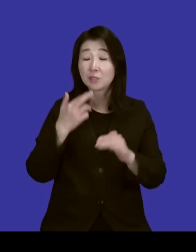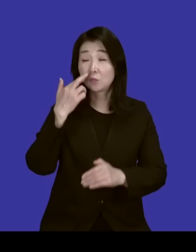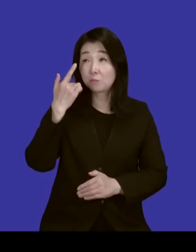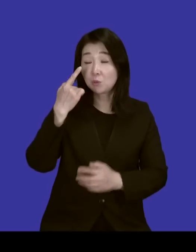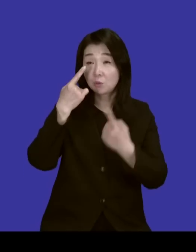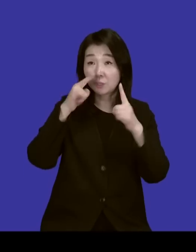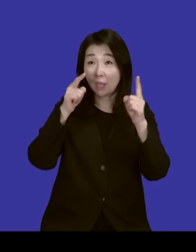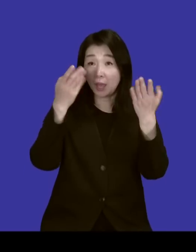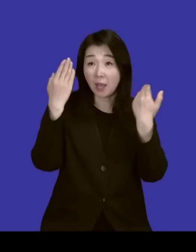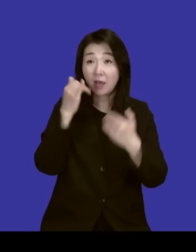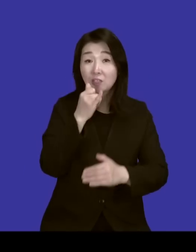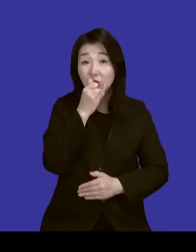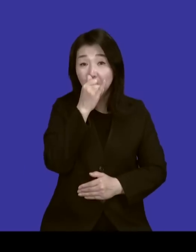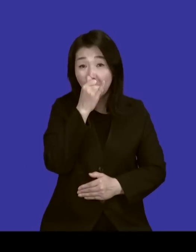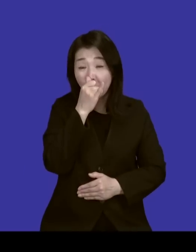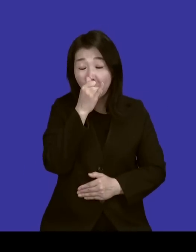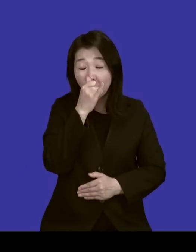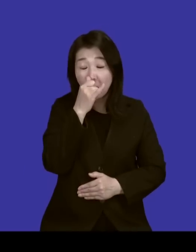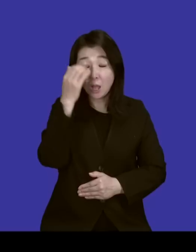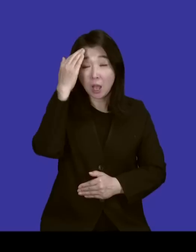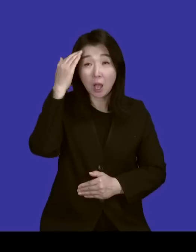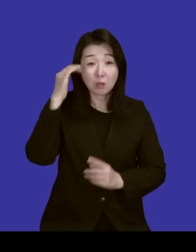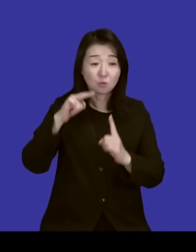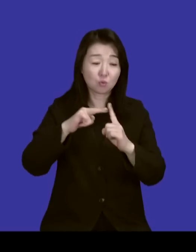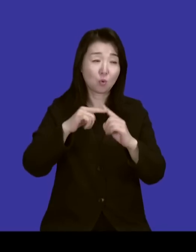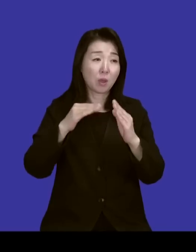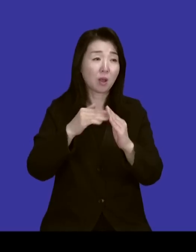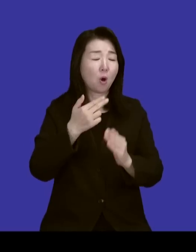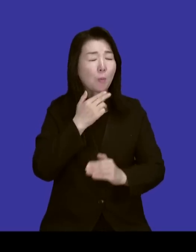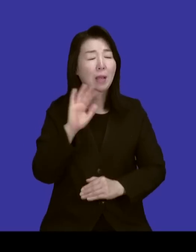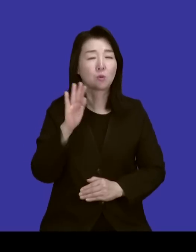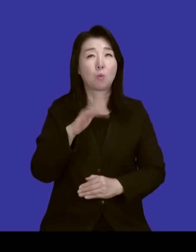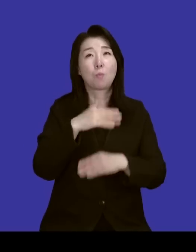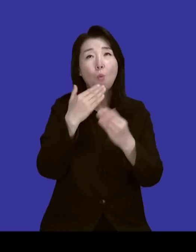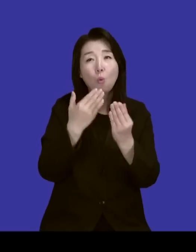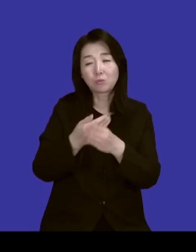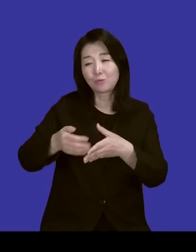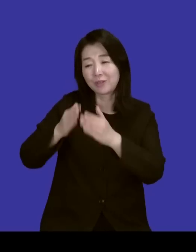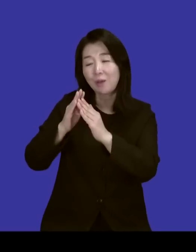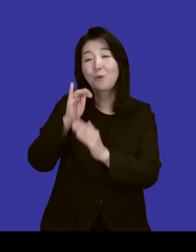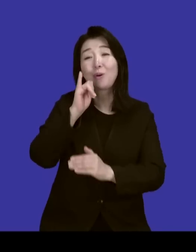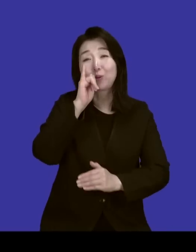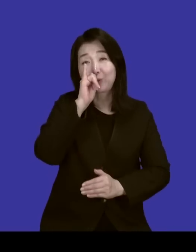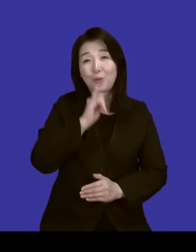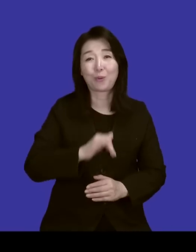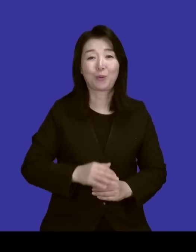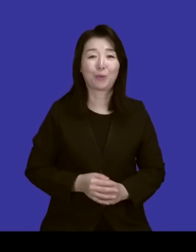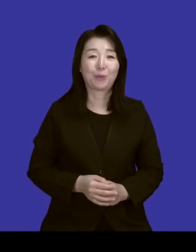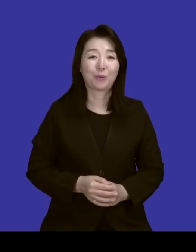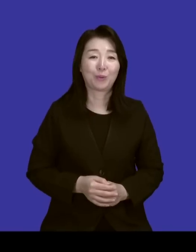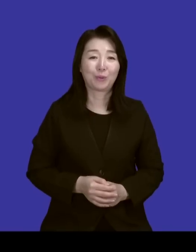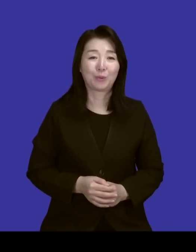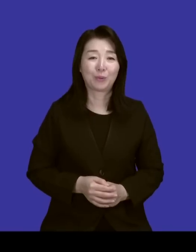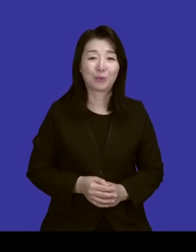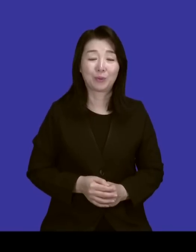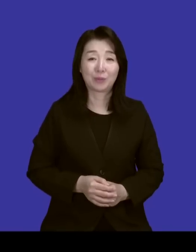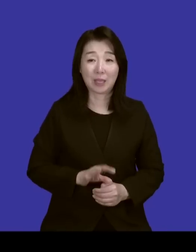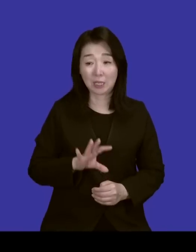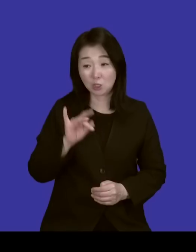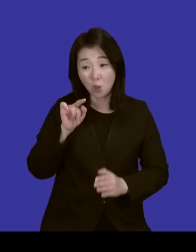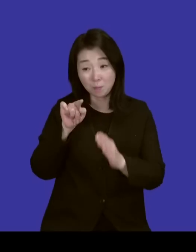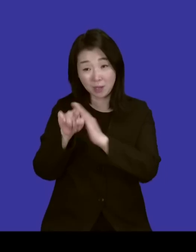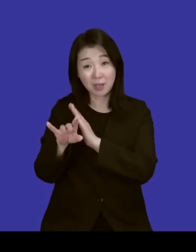대학이 있는 곳에 한인교회가 없는 데가 없어요. 그래요. 다 있어요. 맞습니다. 근데 제가 그때 처음 갔을 때